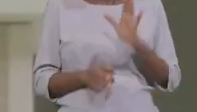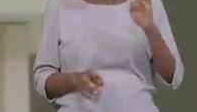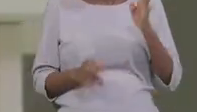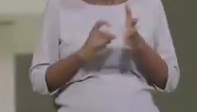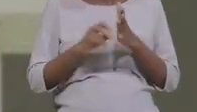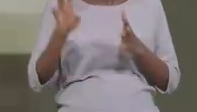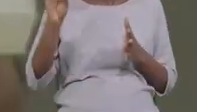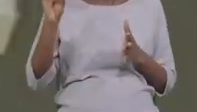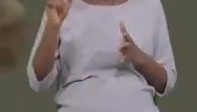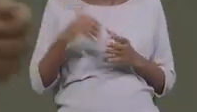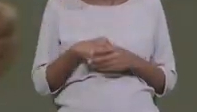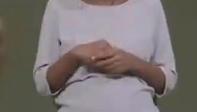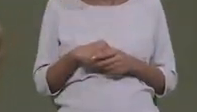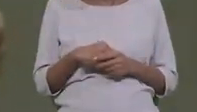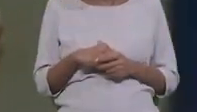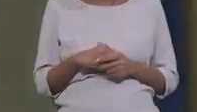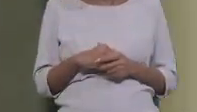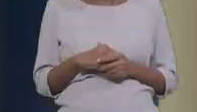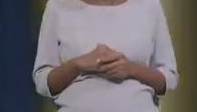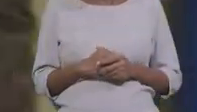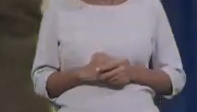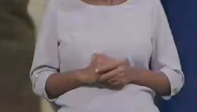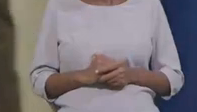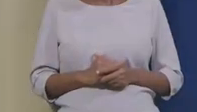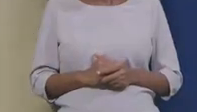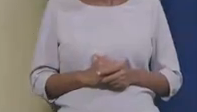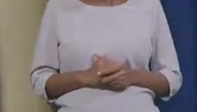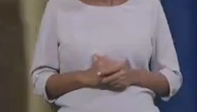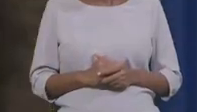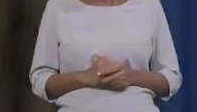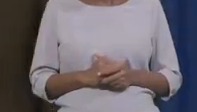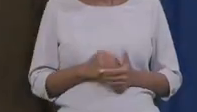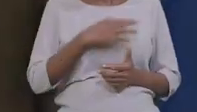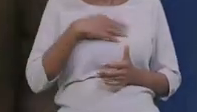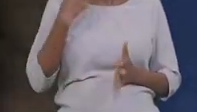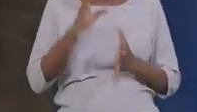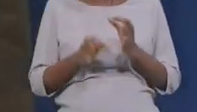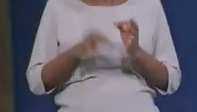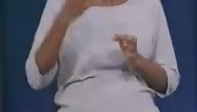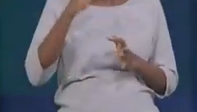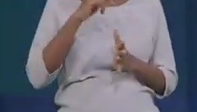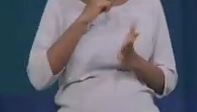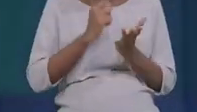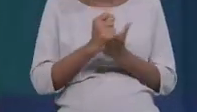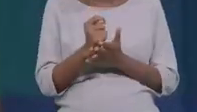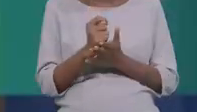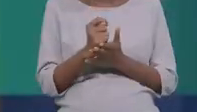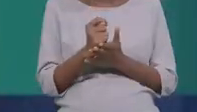Jean 14, 17. Jean 14, 17. L'Esprit de